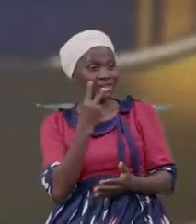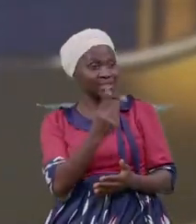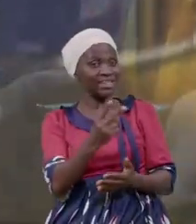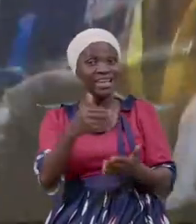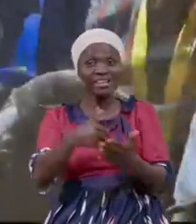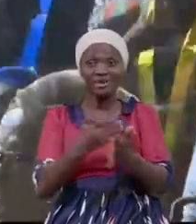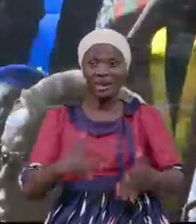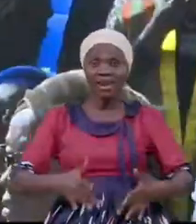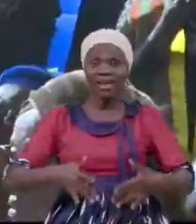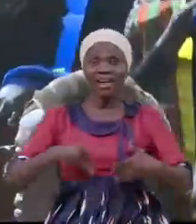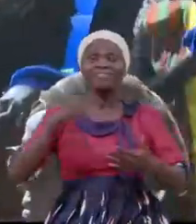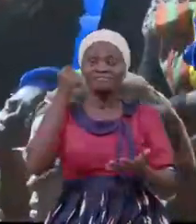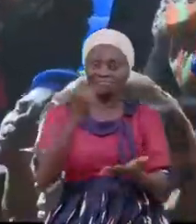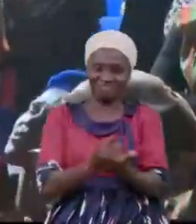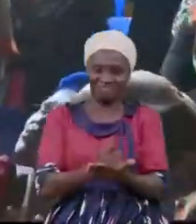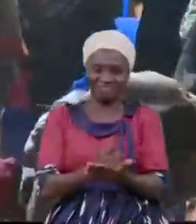voyez une nouvelle